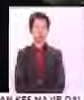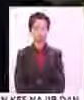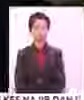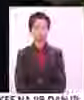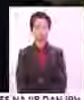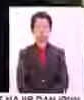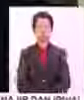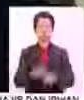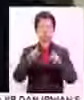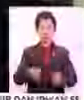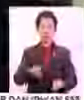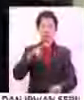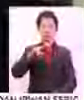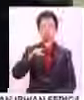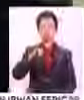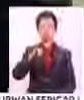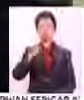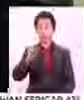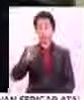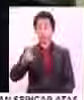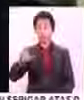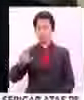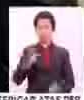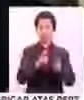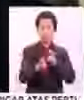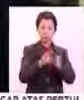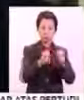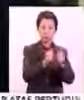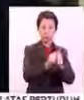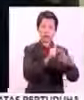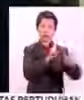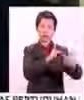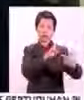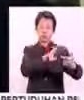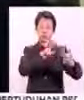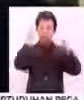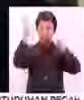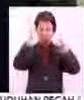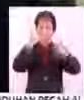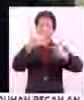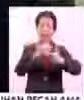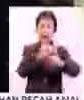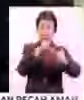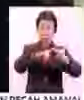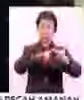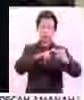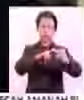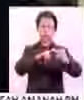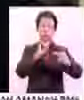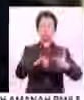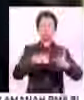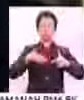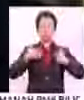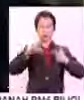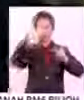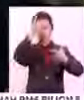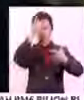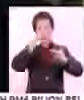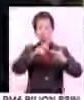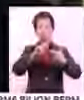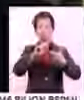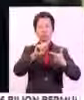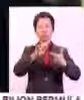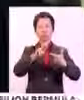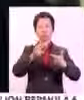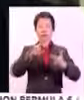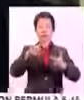Pihak GIACC bersama dengan Ketua Polis Negara yang baru yang berbahagia Datuk Sri